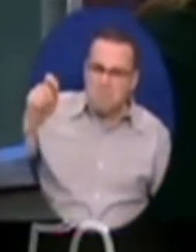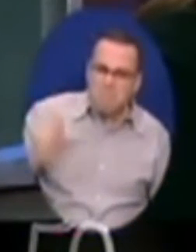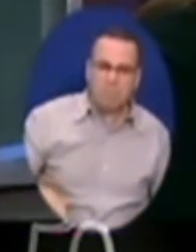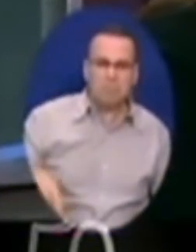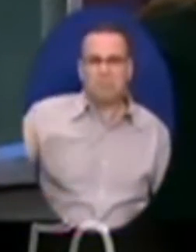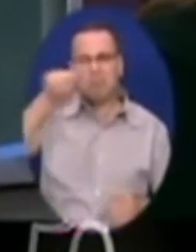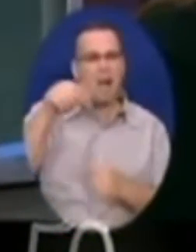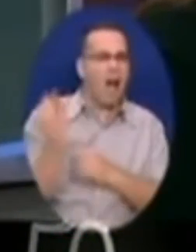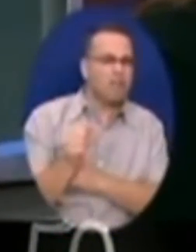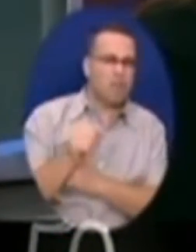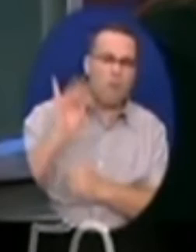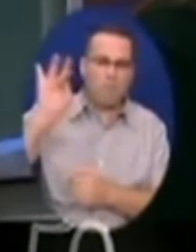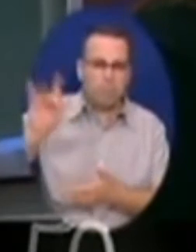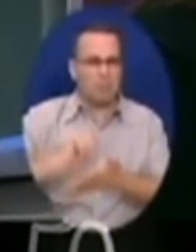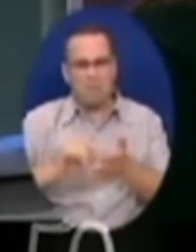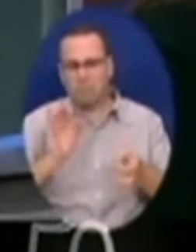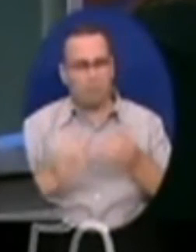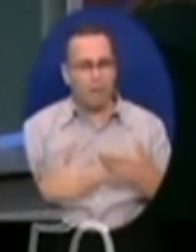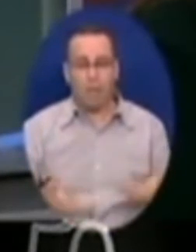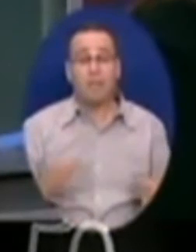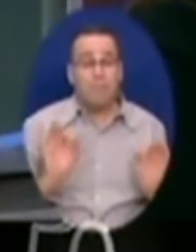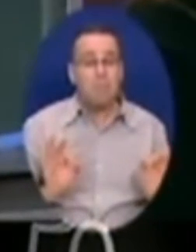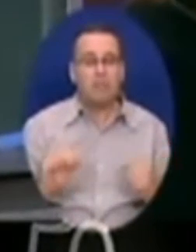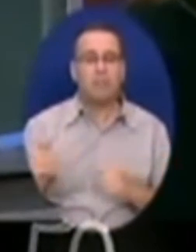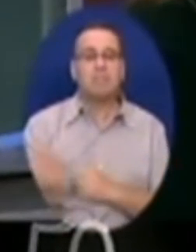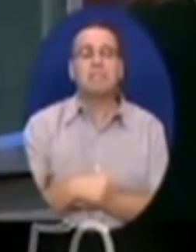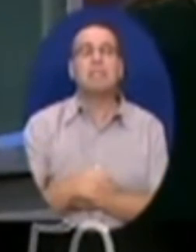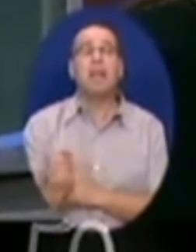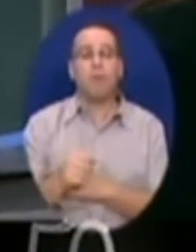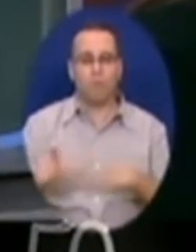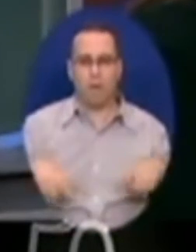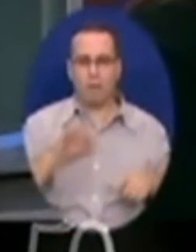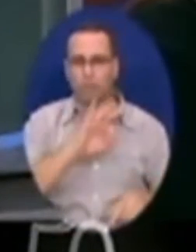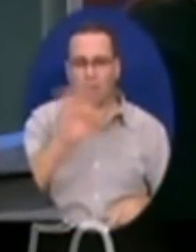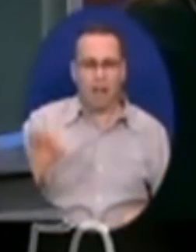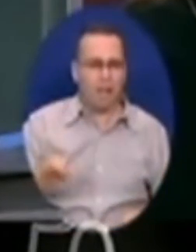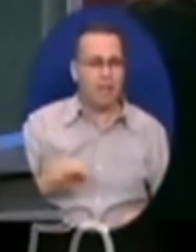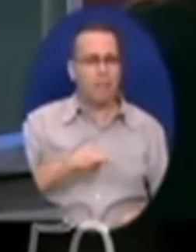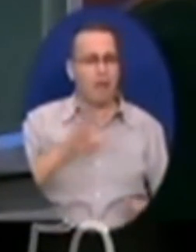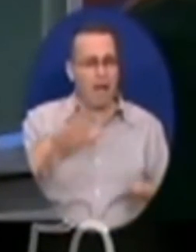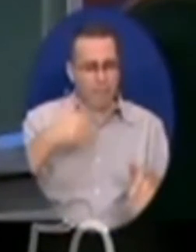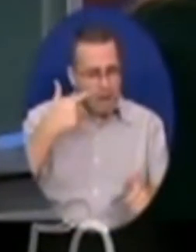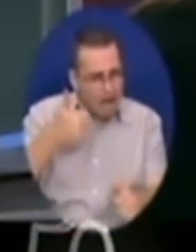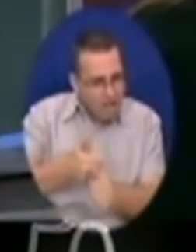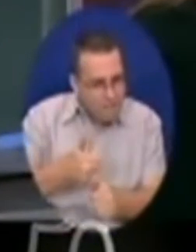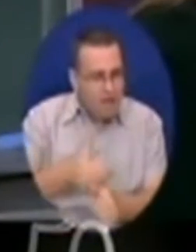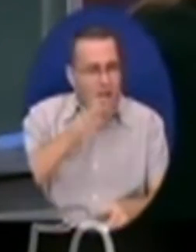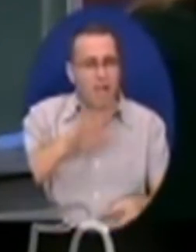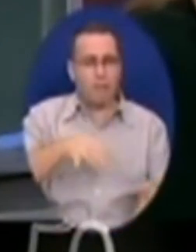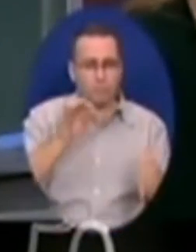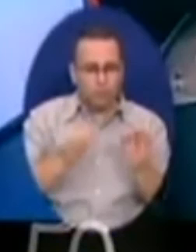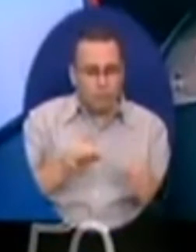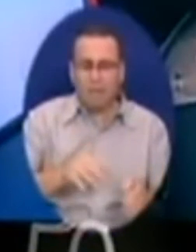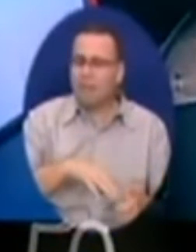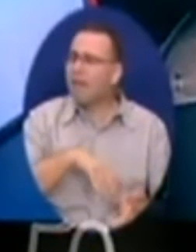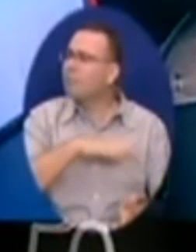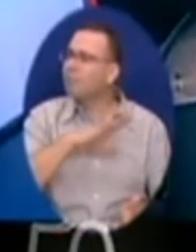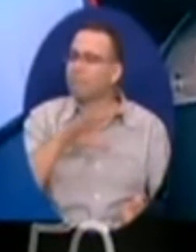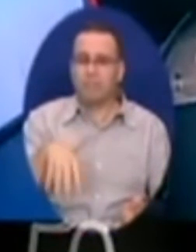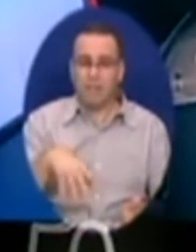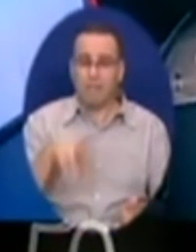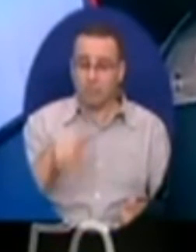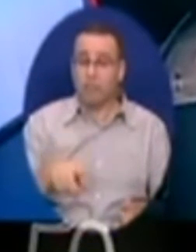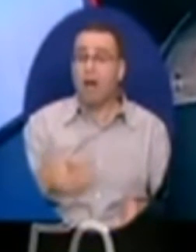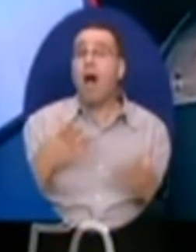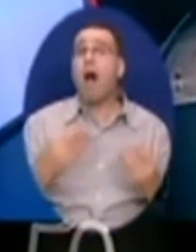בגרימת מוות ברשלנות אפילו, באמת זילות טוטלית בכל התחומים המשפטיים, האכיפתיים, ויש לנו הרבה הרבה מאוד עבודה. אני